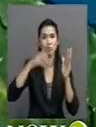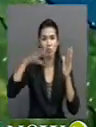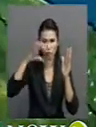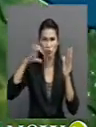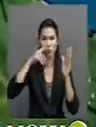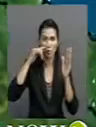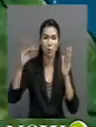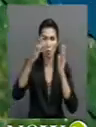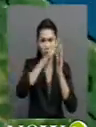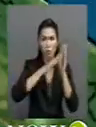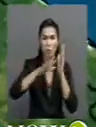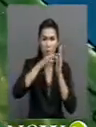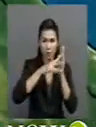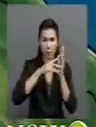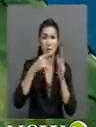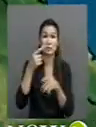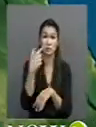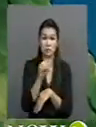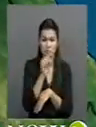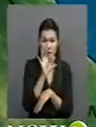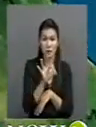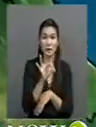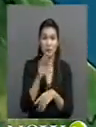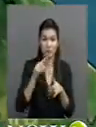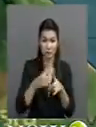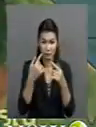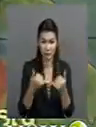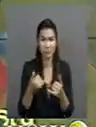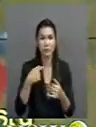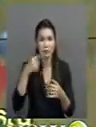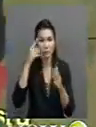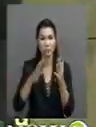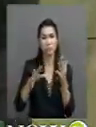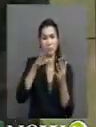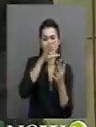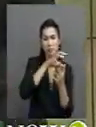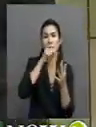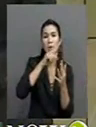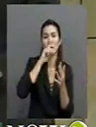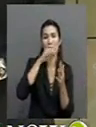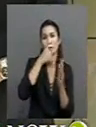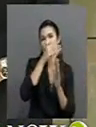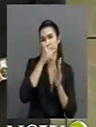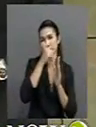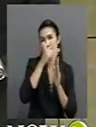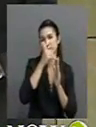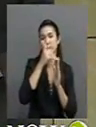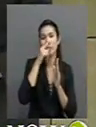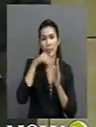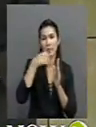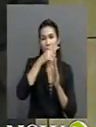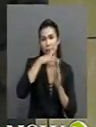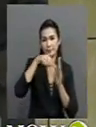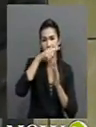ก็จะปกคลุมครับในช่วงของวันที่19สิงหาคมนะครับก็จะเริ่มเคลื่อนปกคลุมบริเวณของพื้นที่ทางด้านภาคเหนือครับก็ทำให้พื้น